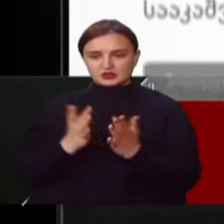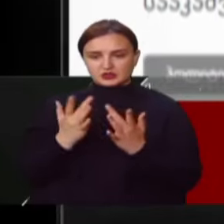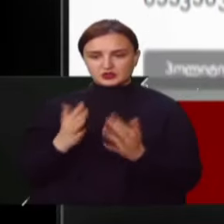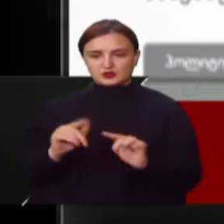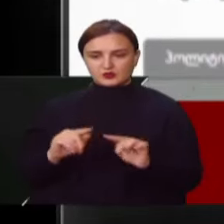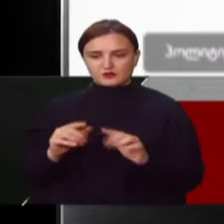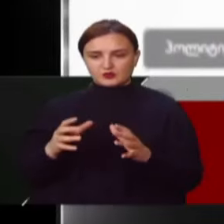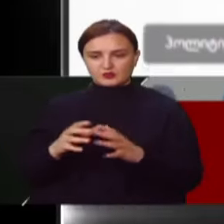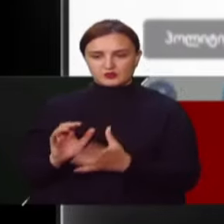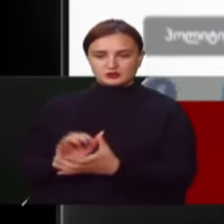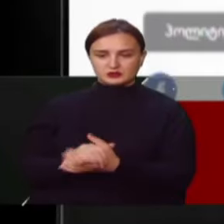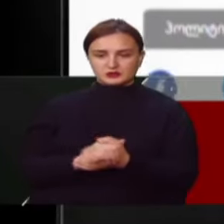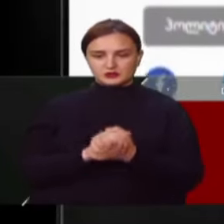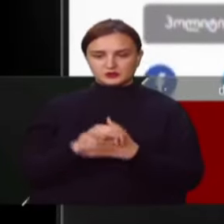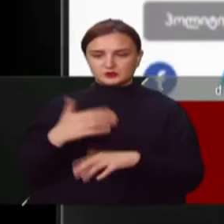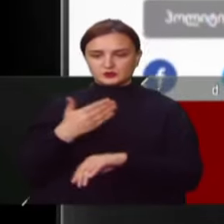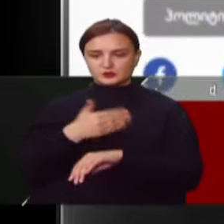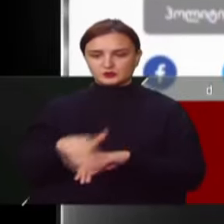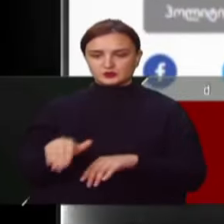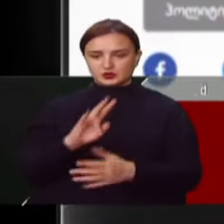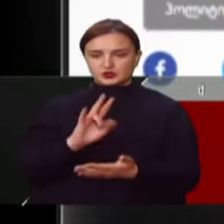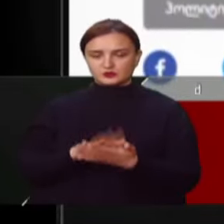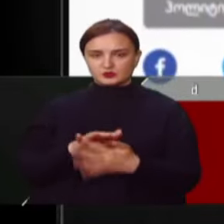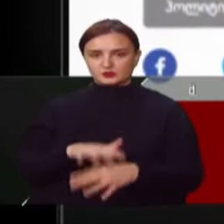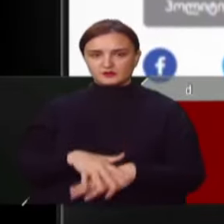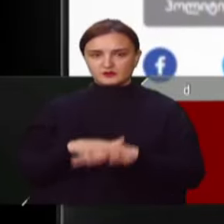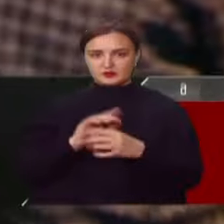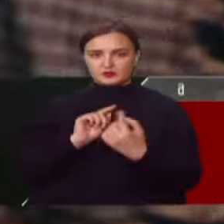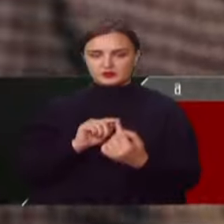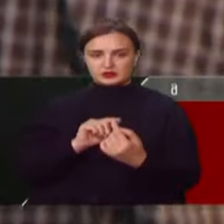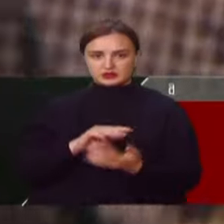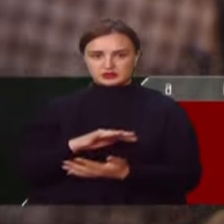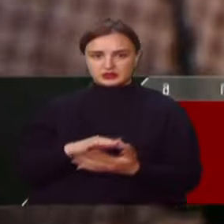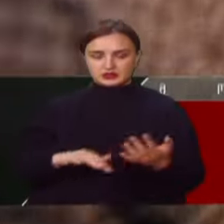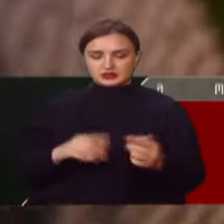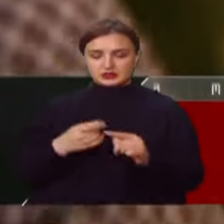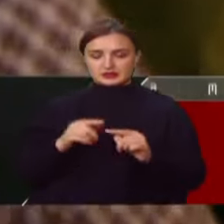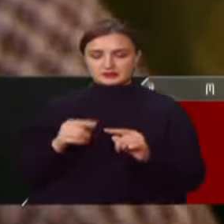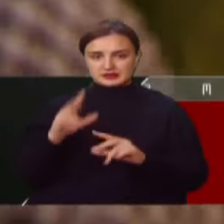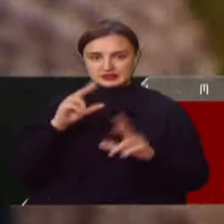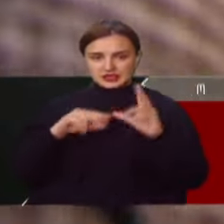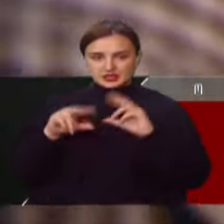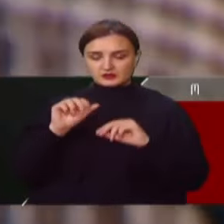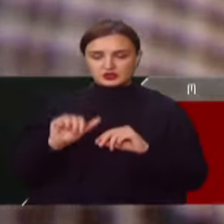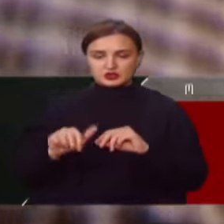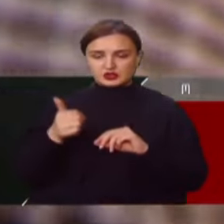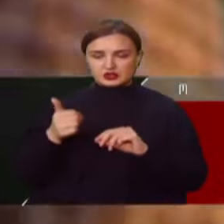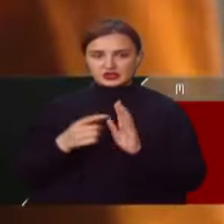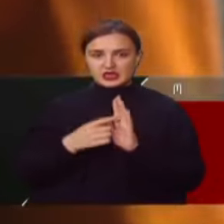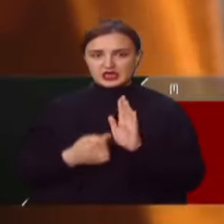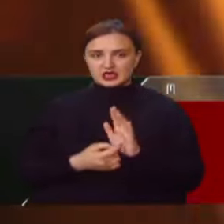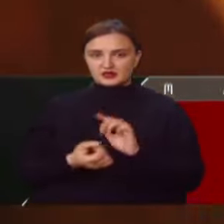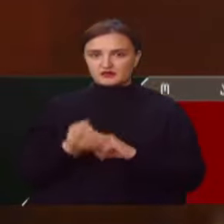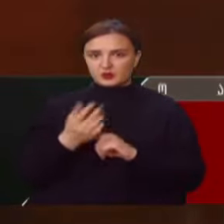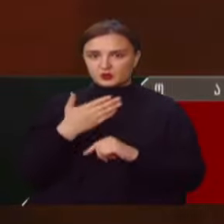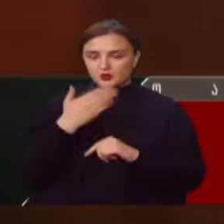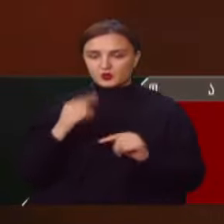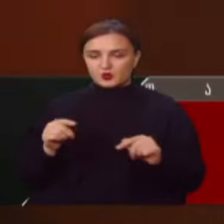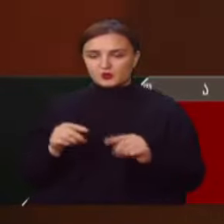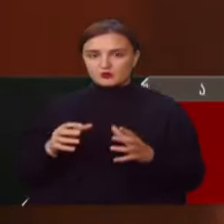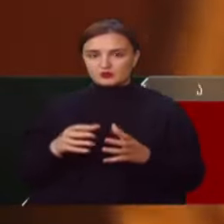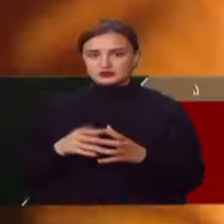ოპოზიციის გაერთიანებას და ქუჩაში უწყვეტი პროტესტის გაგრძელებას. იმის გათვალისწინებით, რომ ჯერ გარკვეული არ არის, ოპოზიციის რა